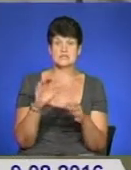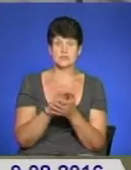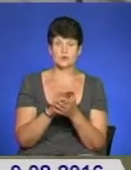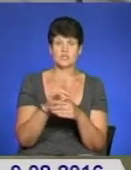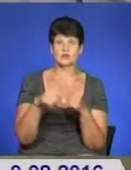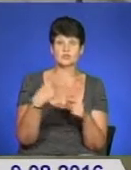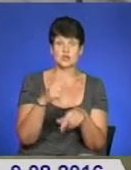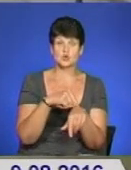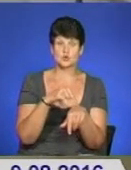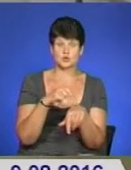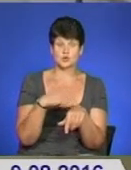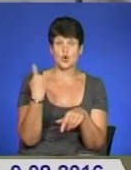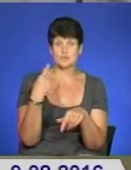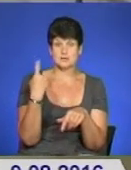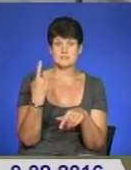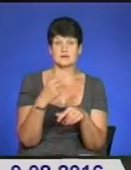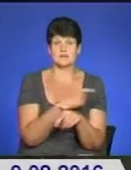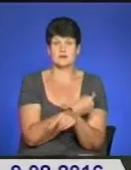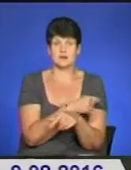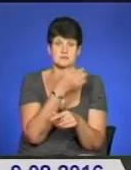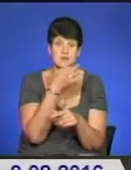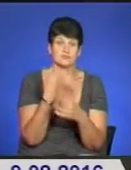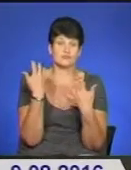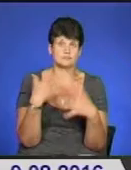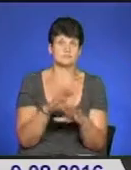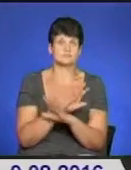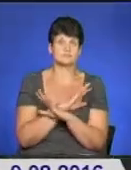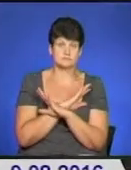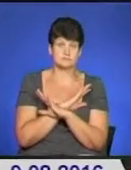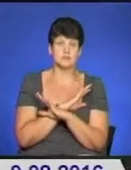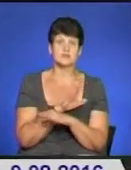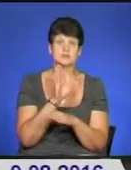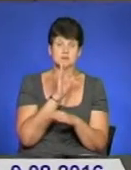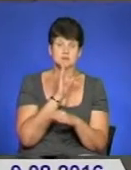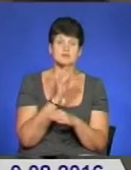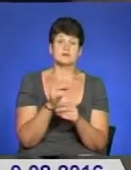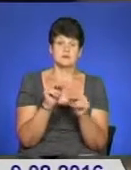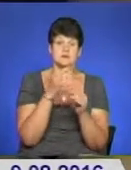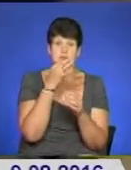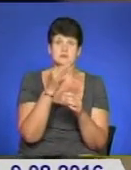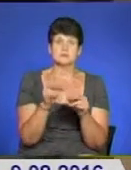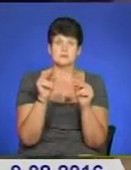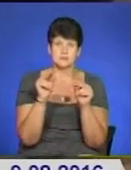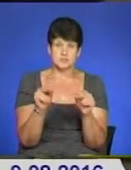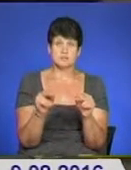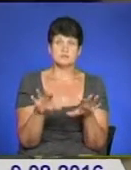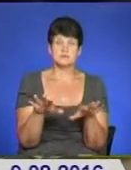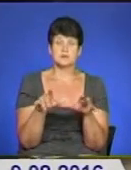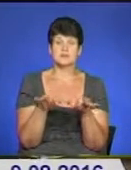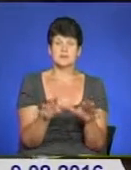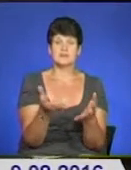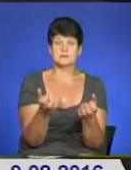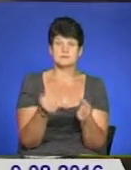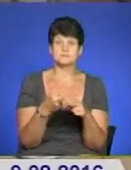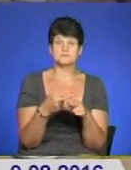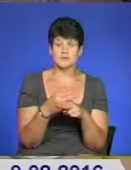годину лікарями обласної лікарні було констатовано смерть. Пенсіонерка у скоєному зізналася. З місця події вилучено знаряддя вбивства. Кримінальне